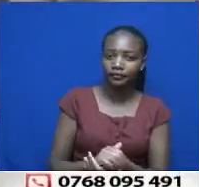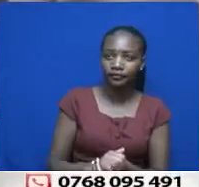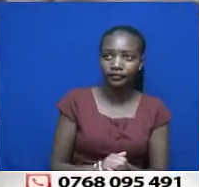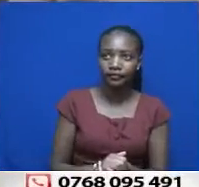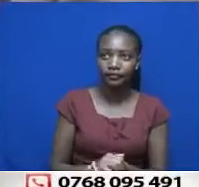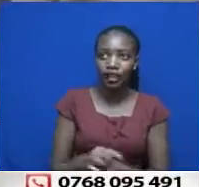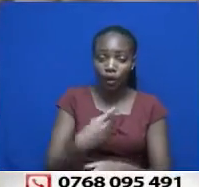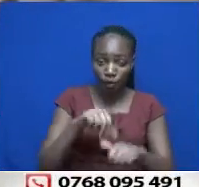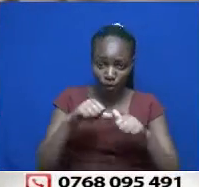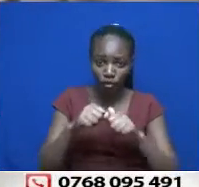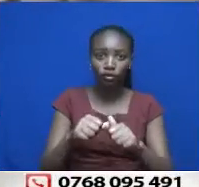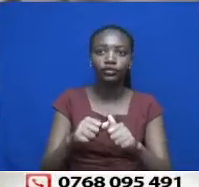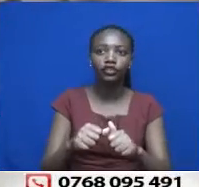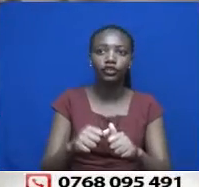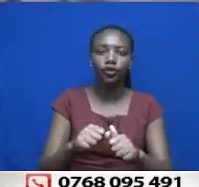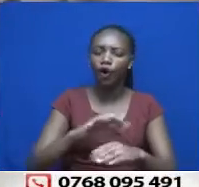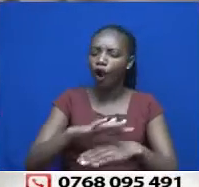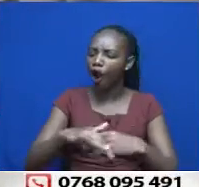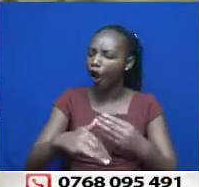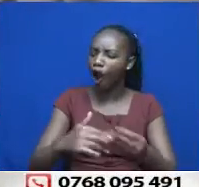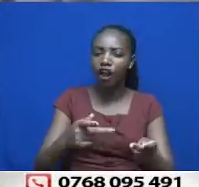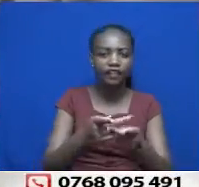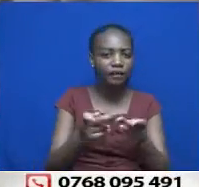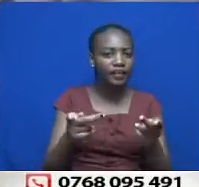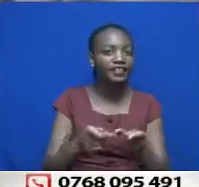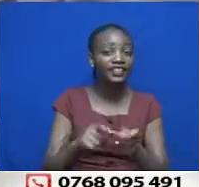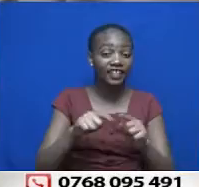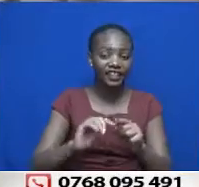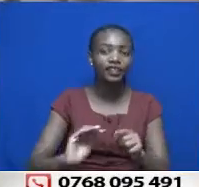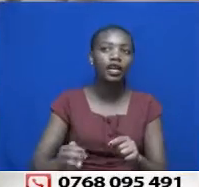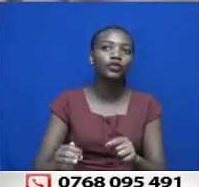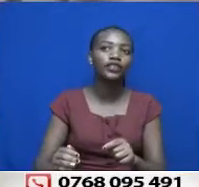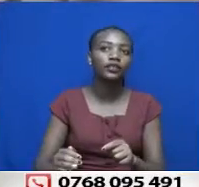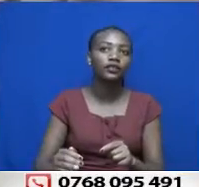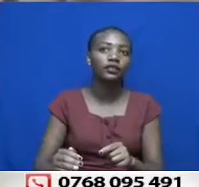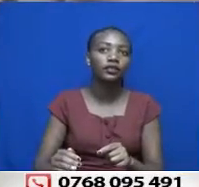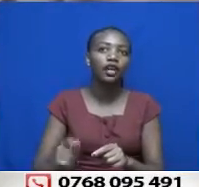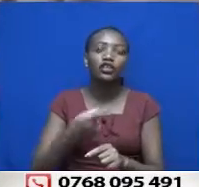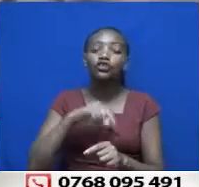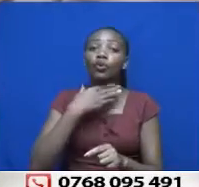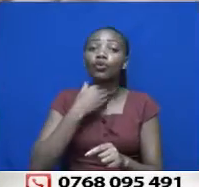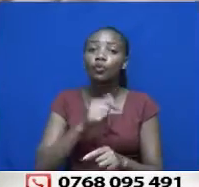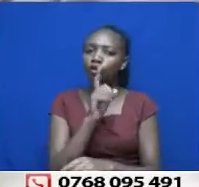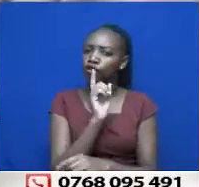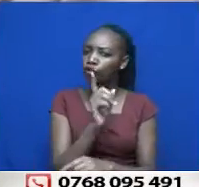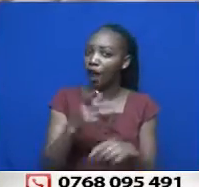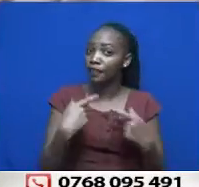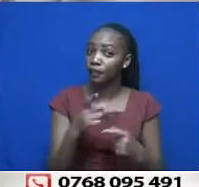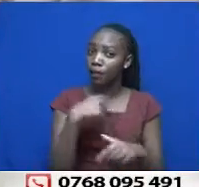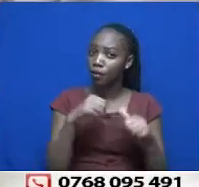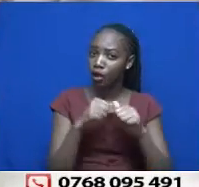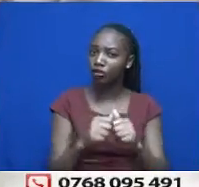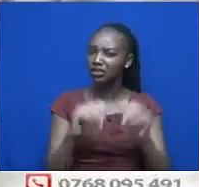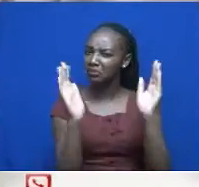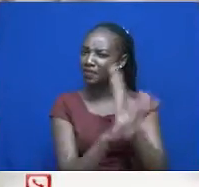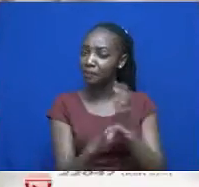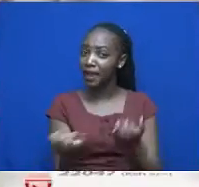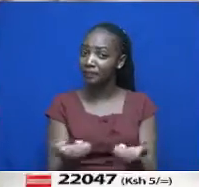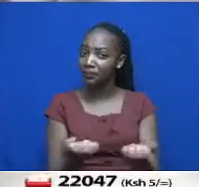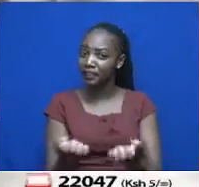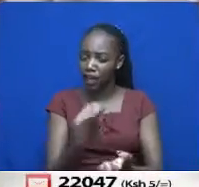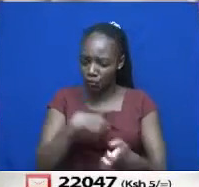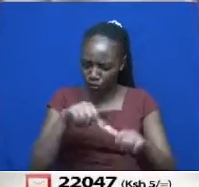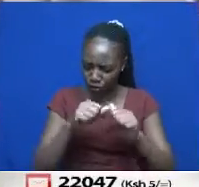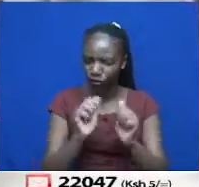Tunaendelea na hivi vita katika kila sehemu ya hii kaunti. So nataka kutoa onyo kwa wale ambao wanaendelea na hii biashara haramu, tutaendelea